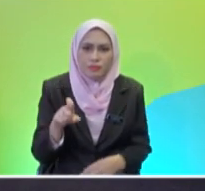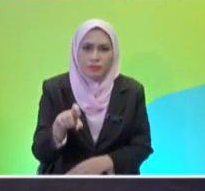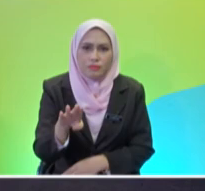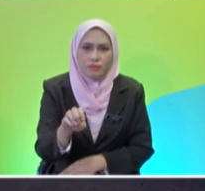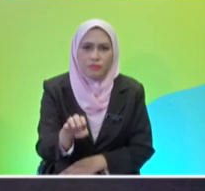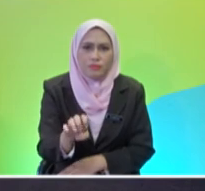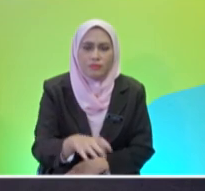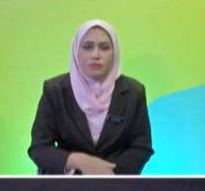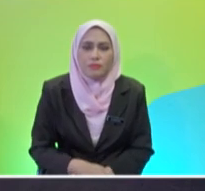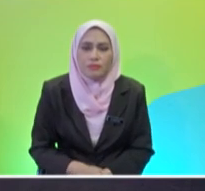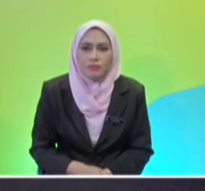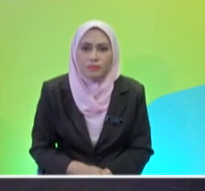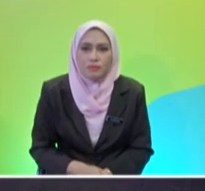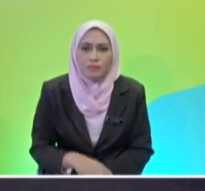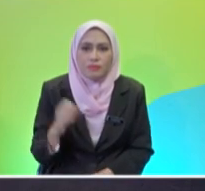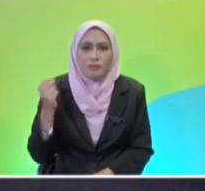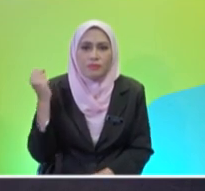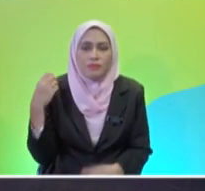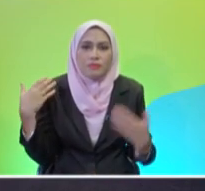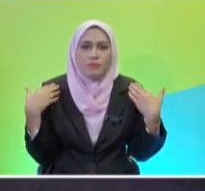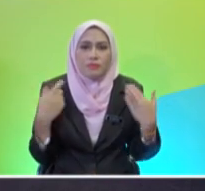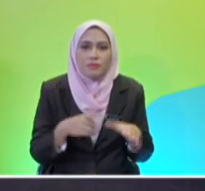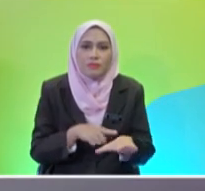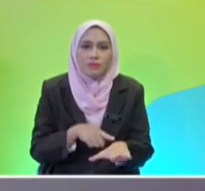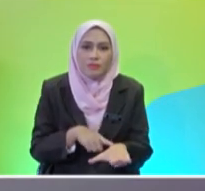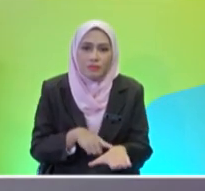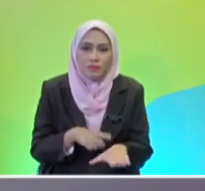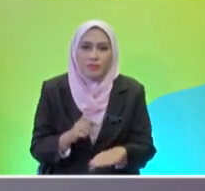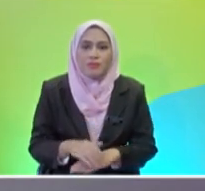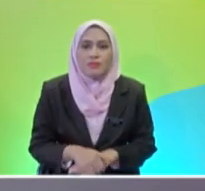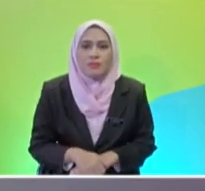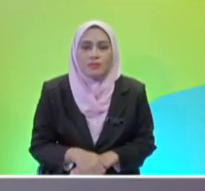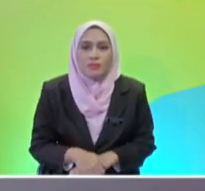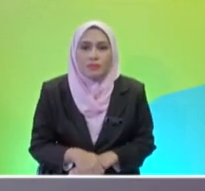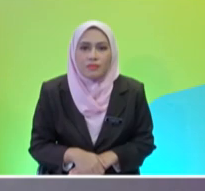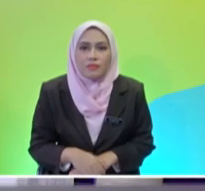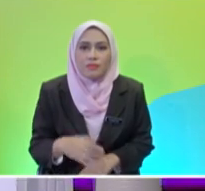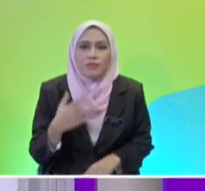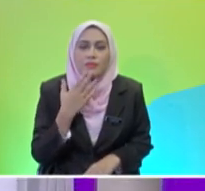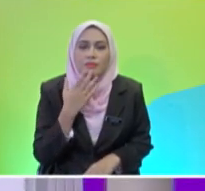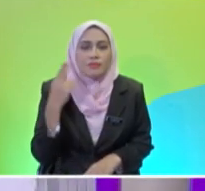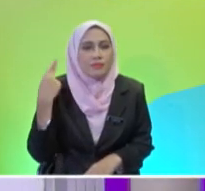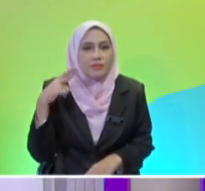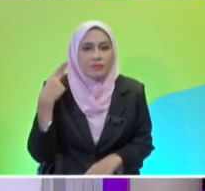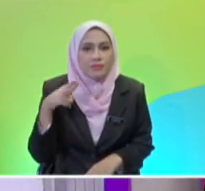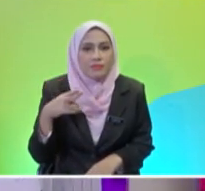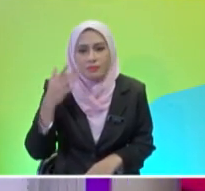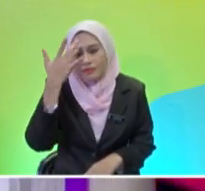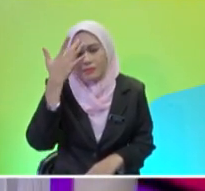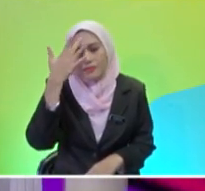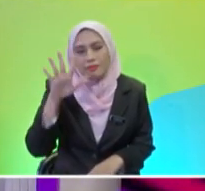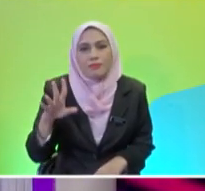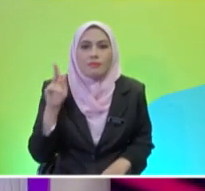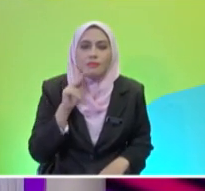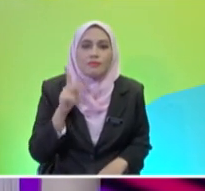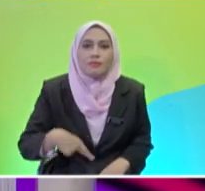ulat meluncas ni ada dekat daun cikgu. Dekat daun. Warnanya hijau. Ya, okey, pandai. Okey,